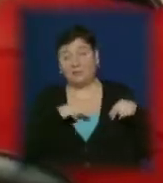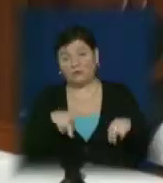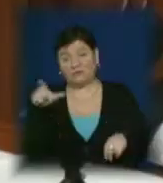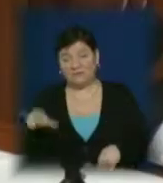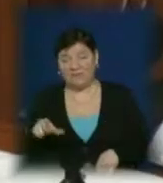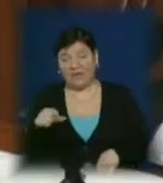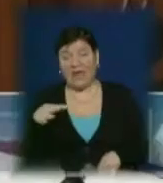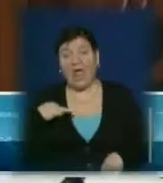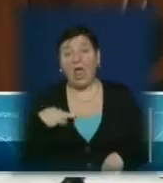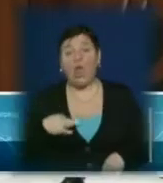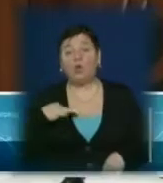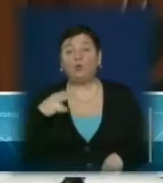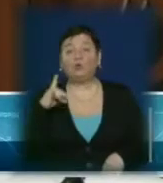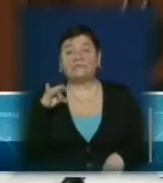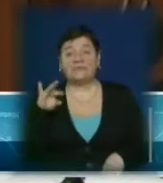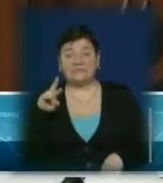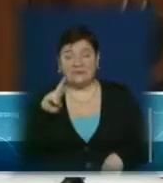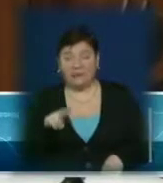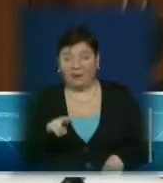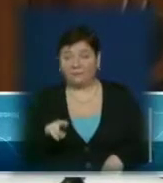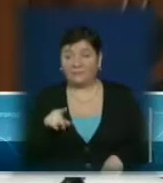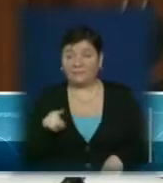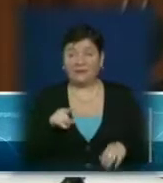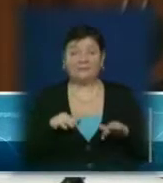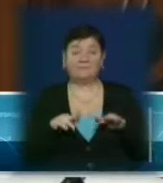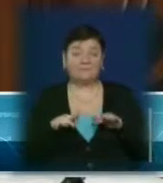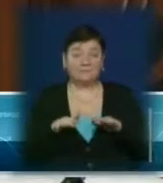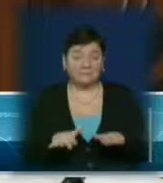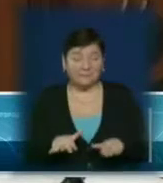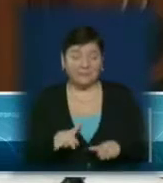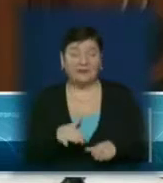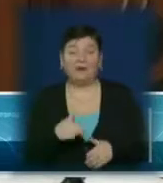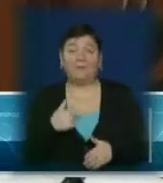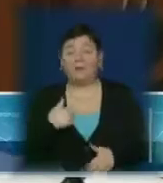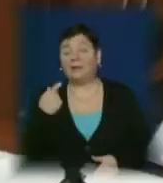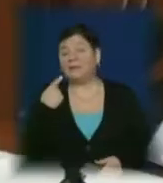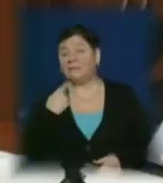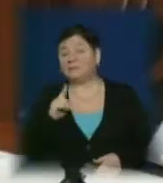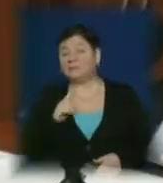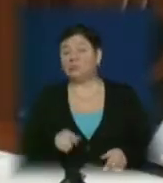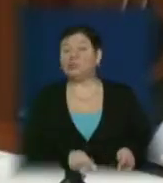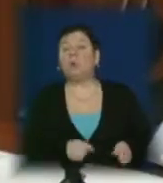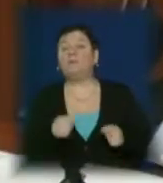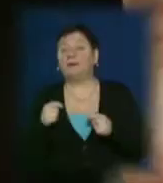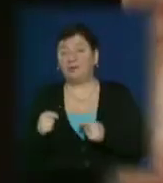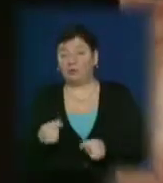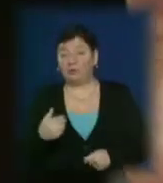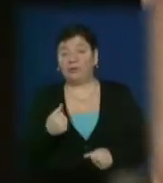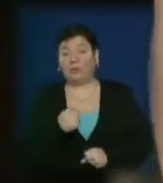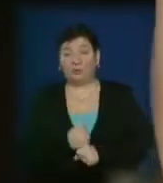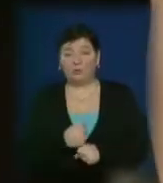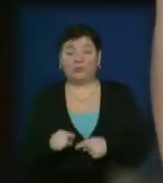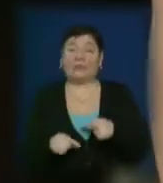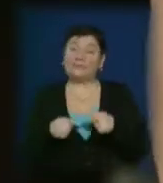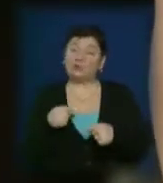юстиції. Більшість тих людей, які сьогодні здійснюють ці функції, ми надіємося, що перейдуть на роботу і до нас. На